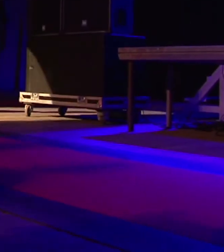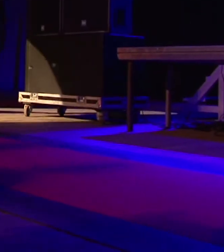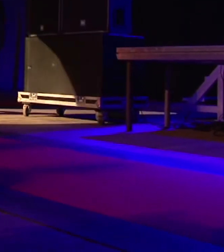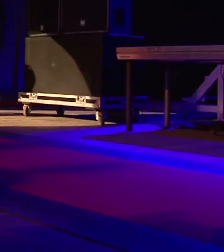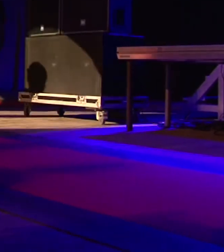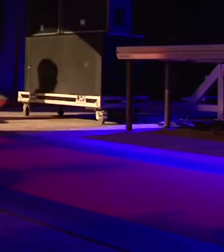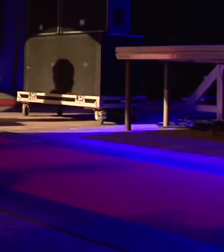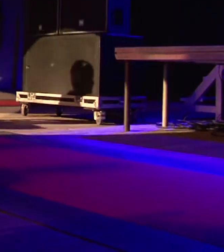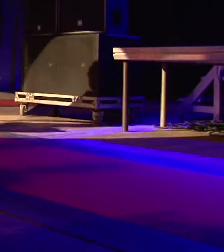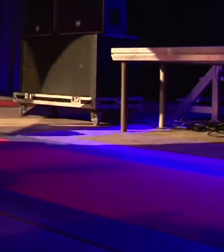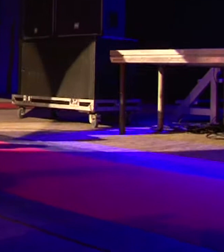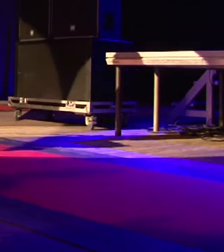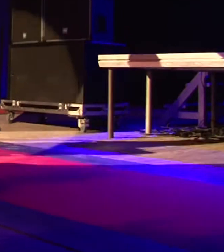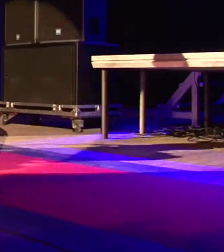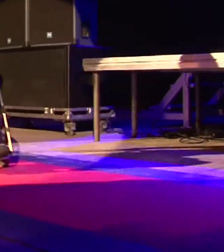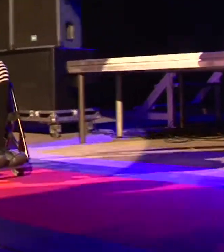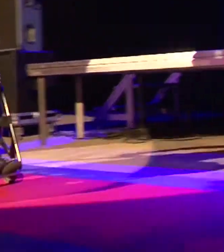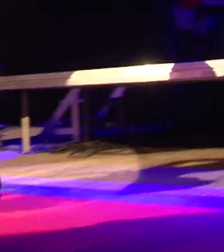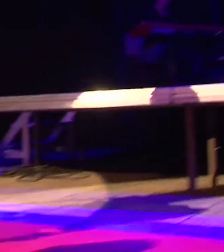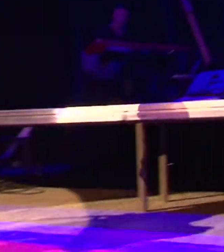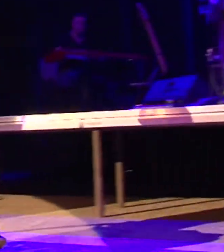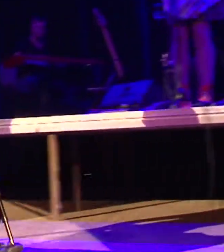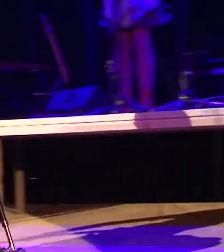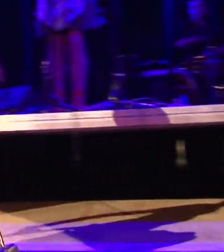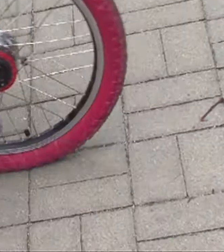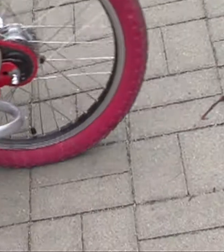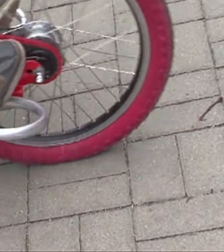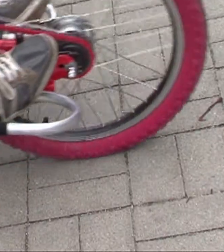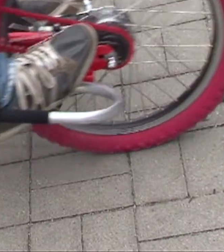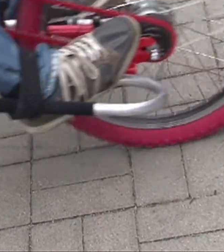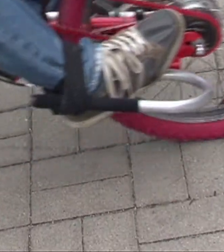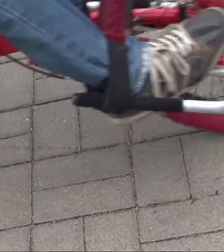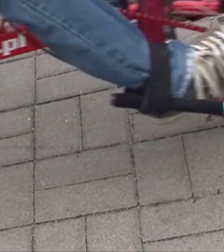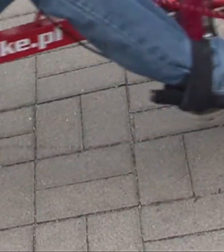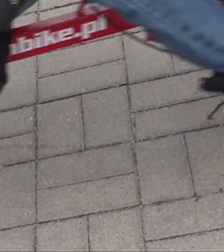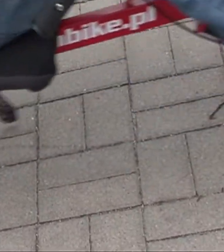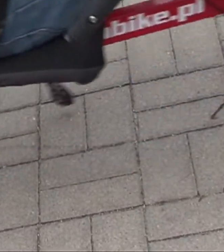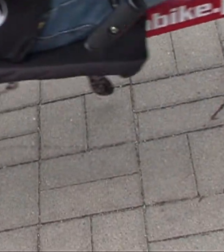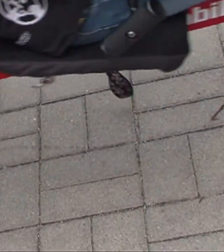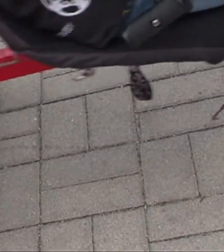Thank you.